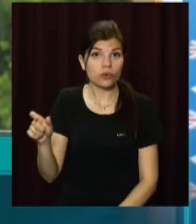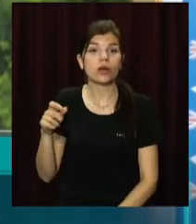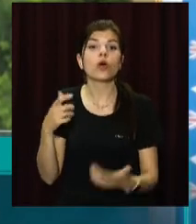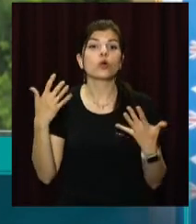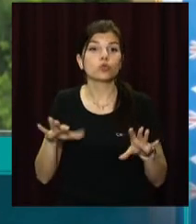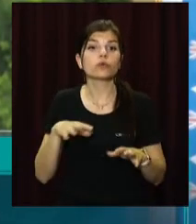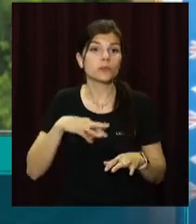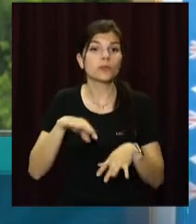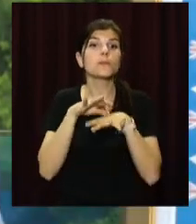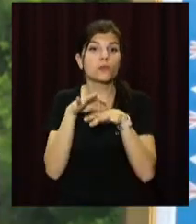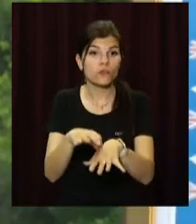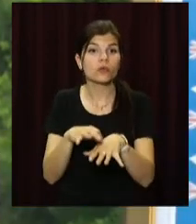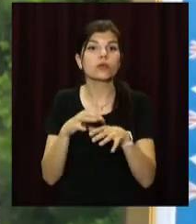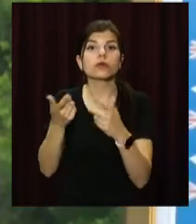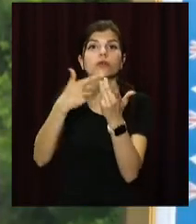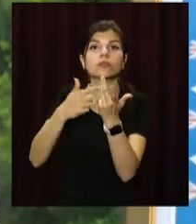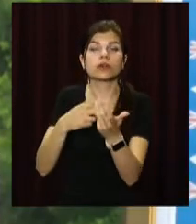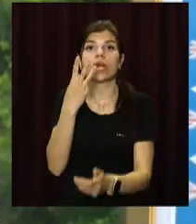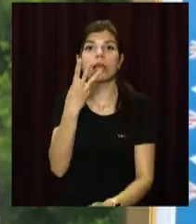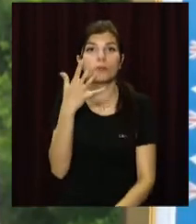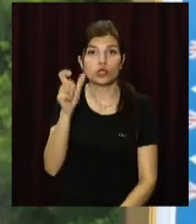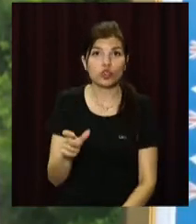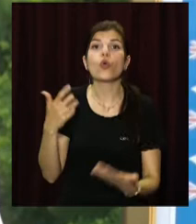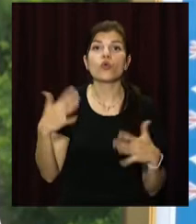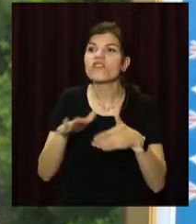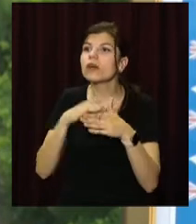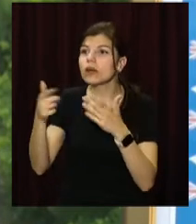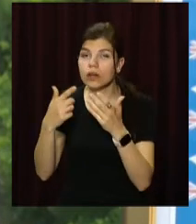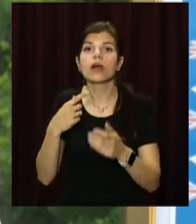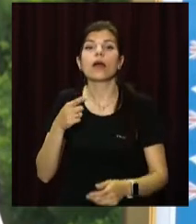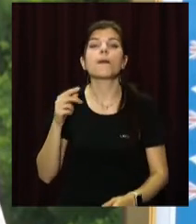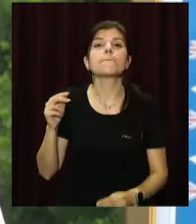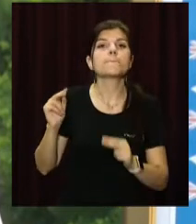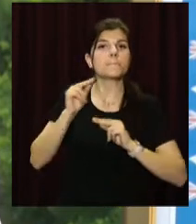ми провели перекличку, 35 осіб у нас є співробітників.